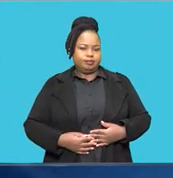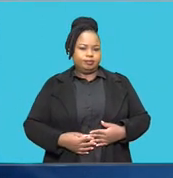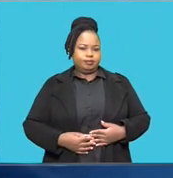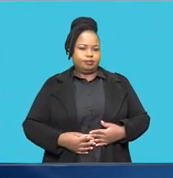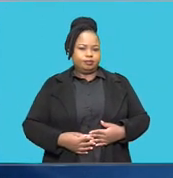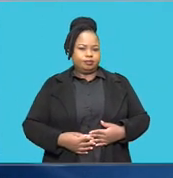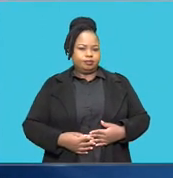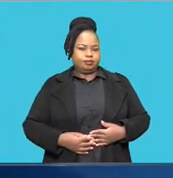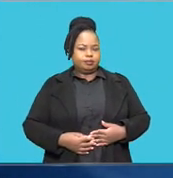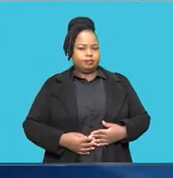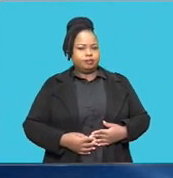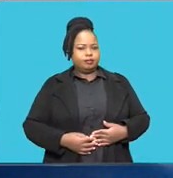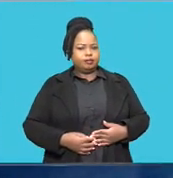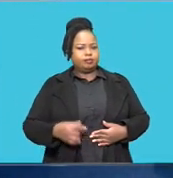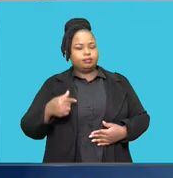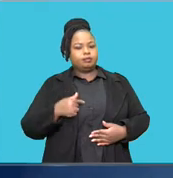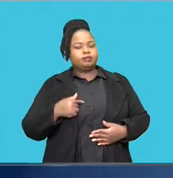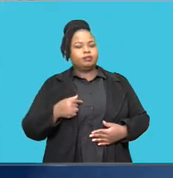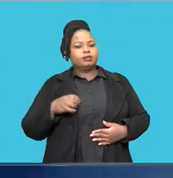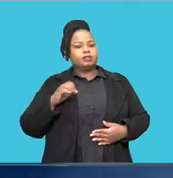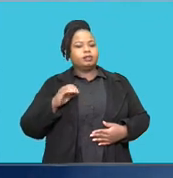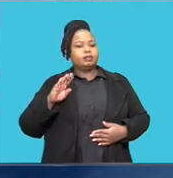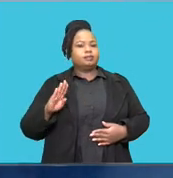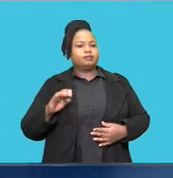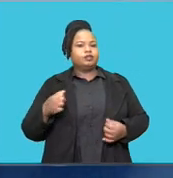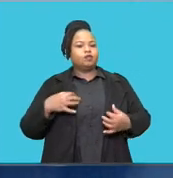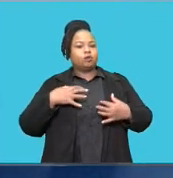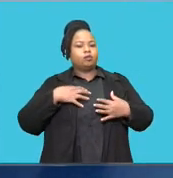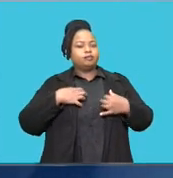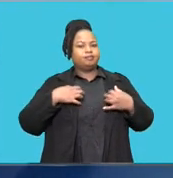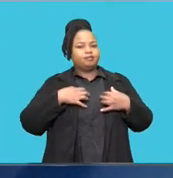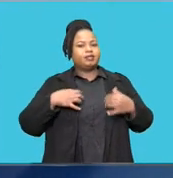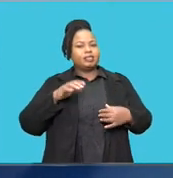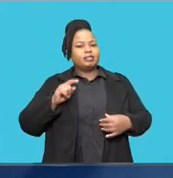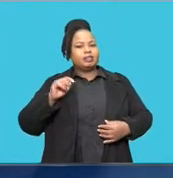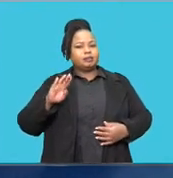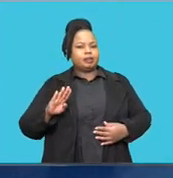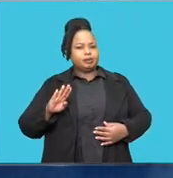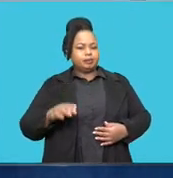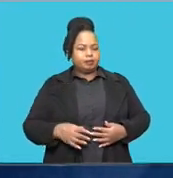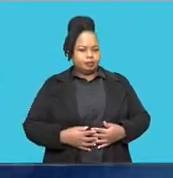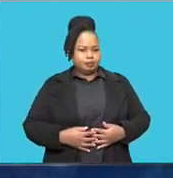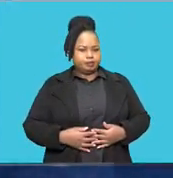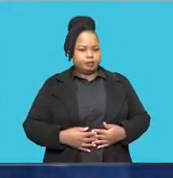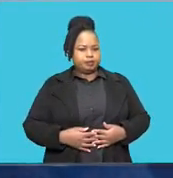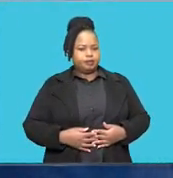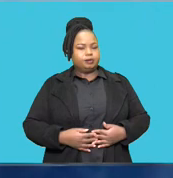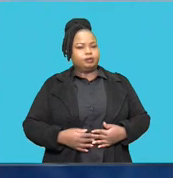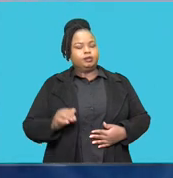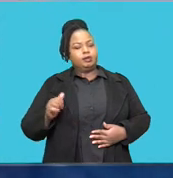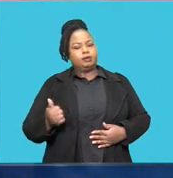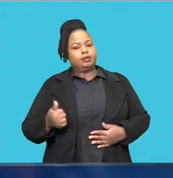I was diagnosed in a post-TB bronchiectasis, which is a TB in which my lungs. Then,